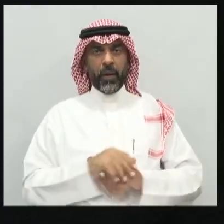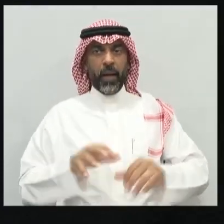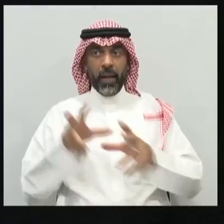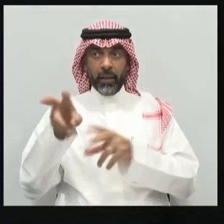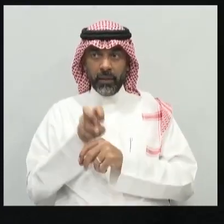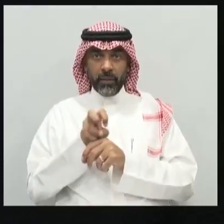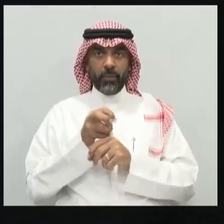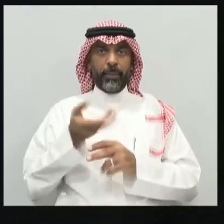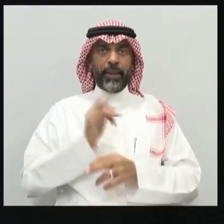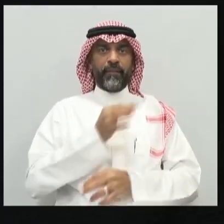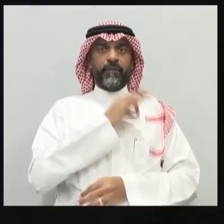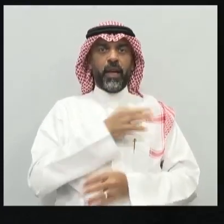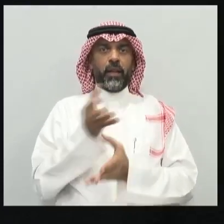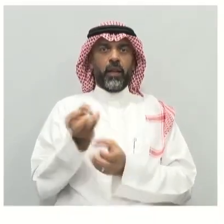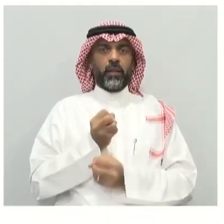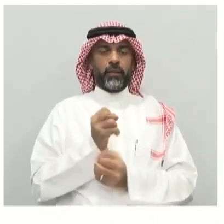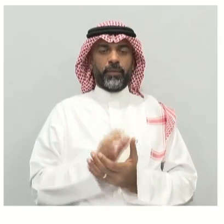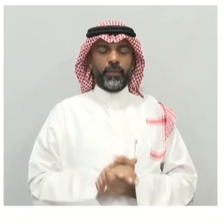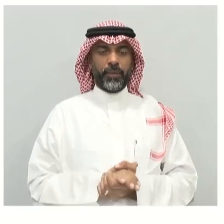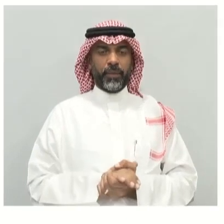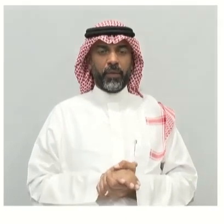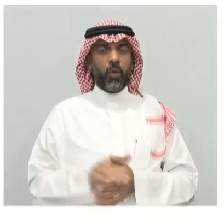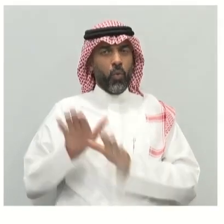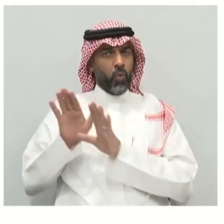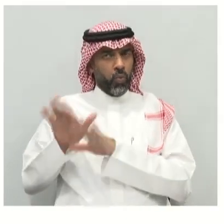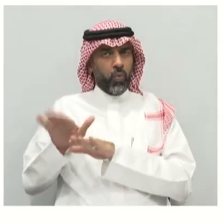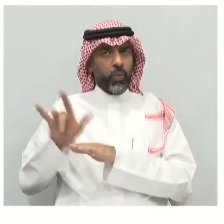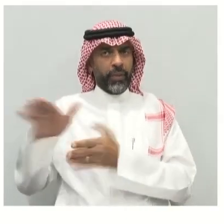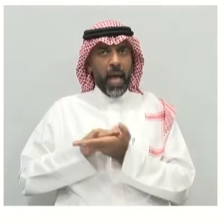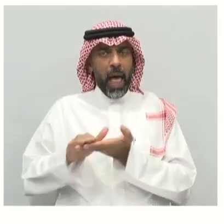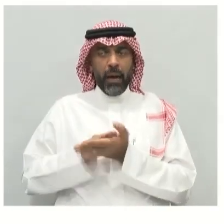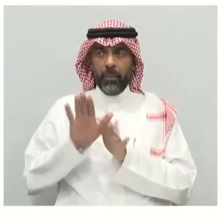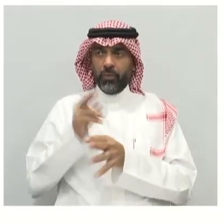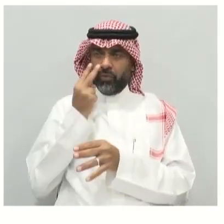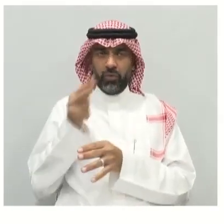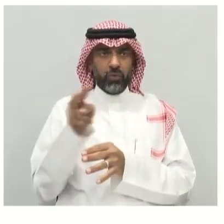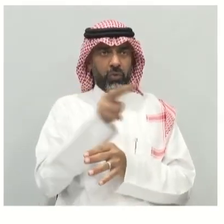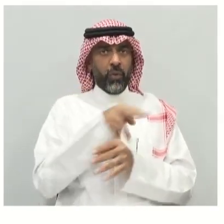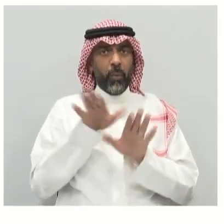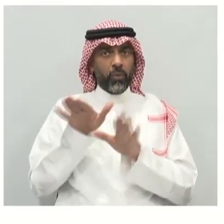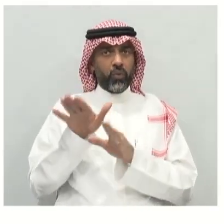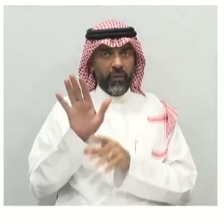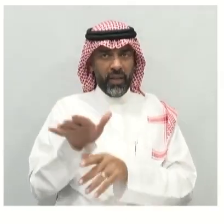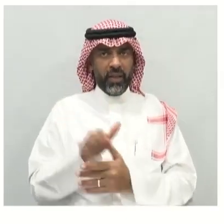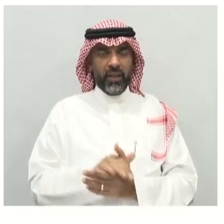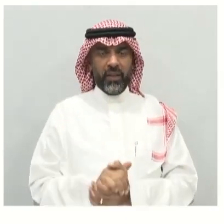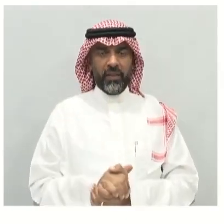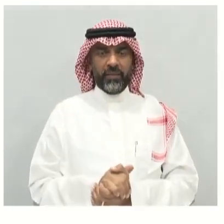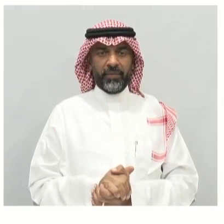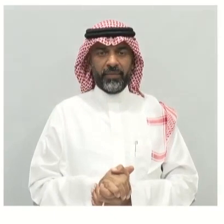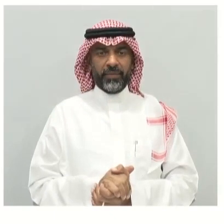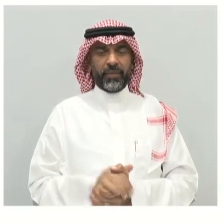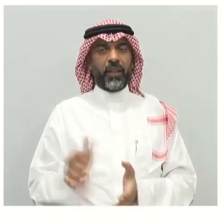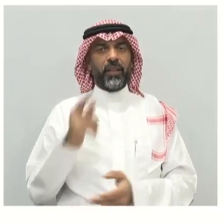احنا منه موجود في الارض معانا موجود عندنا في البيئه في الطبيعه عشان كده